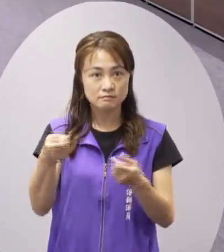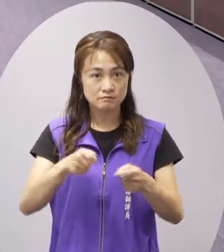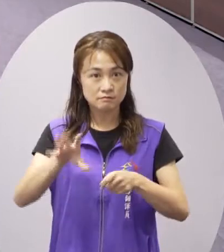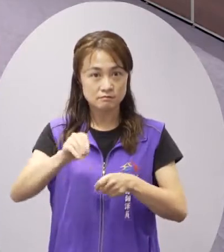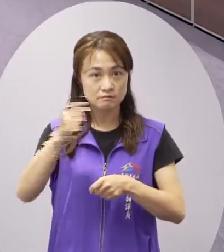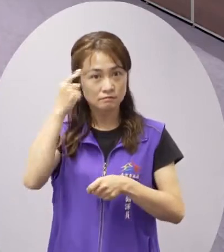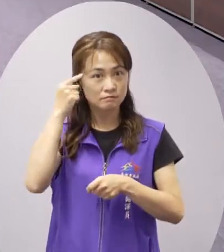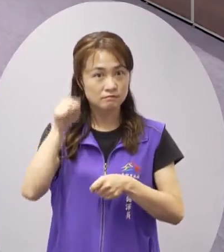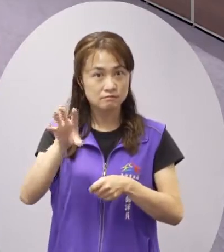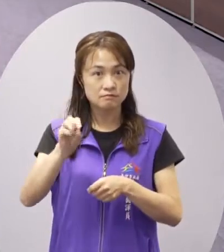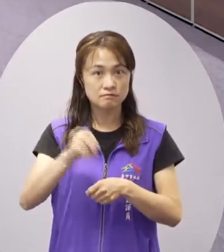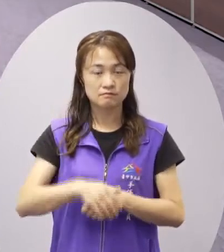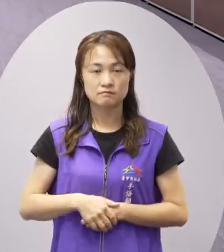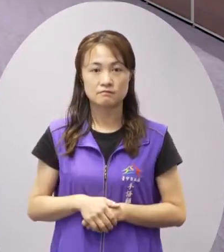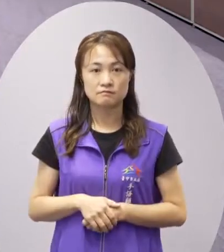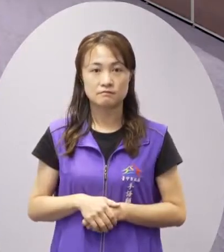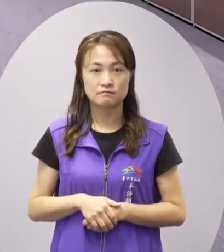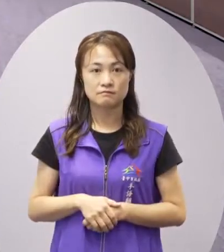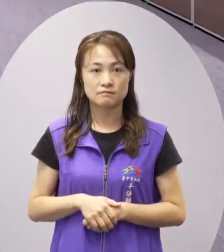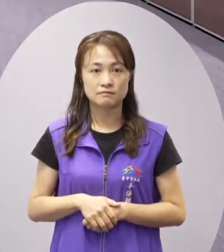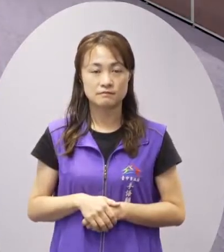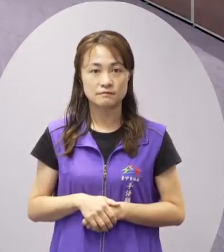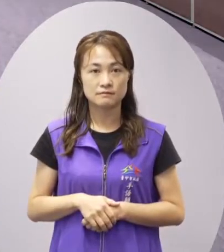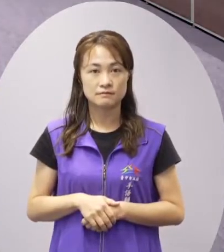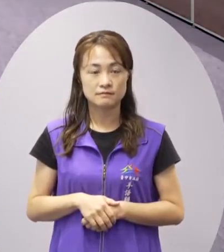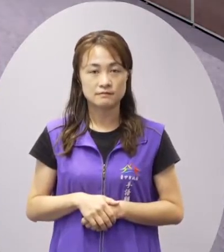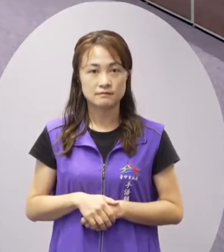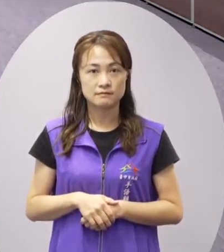见？这是罗局长，请。